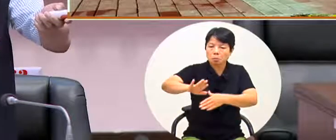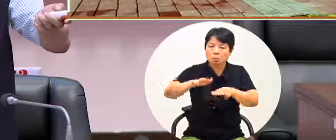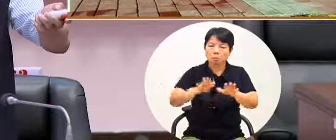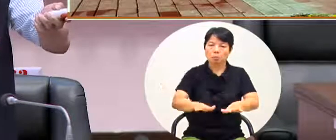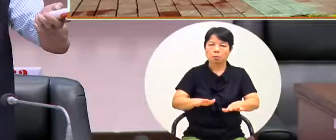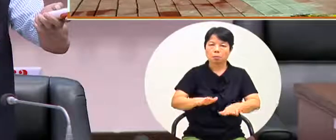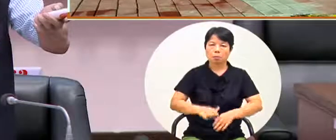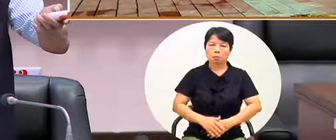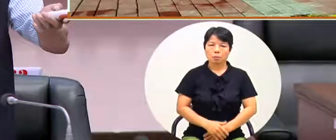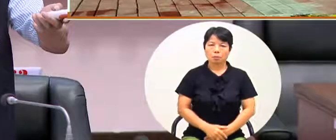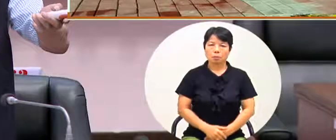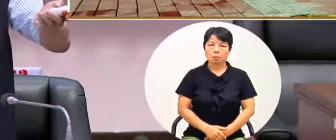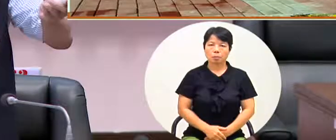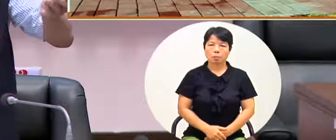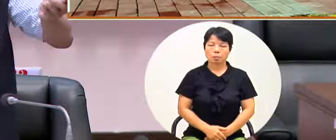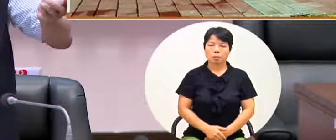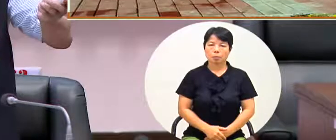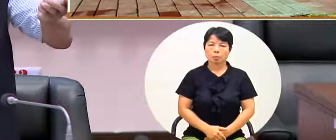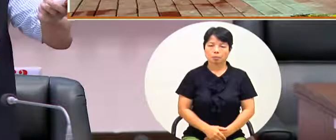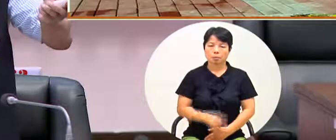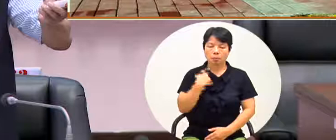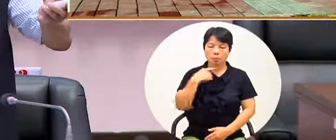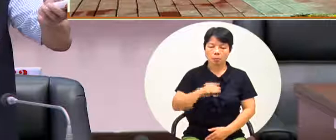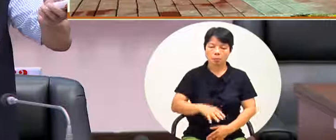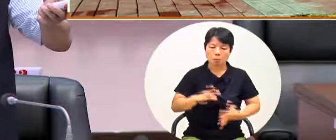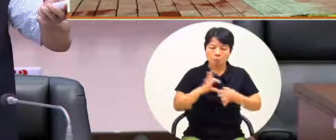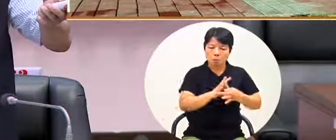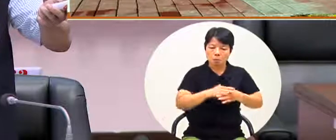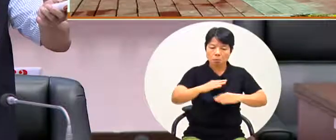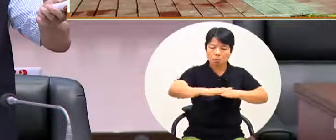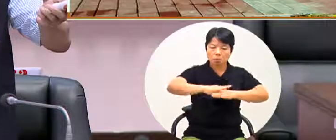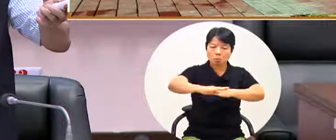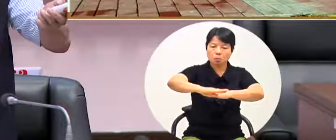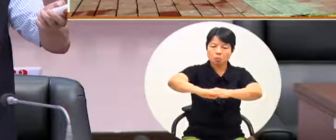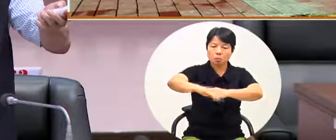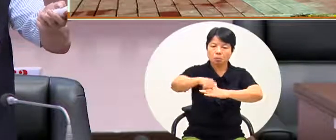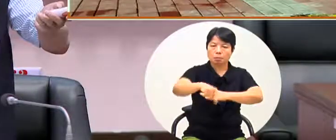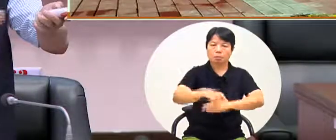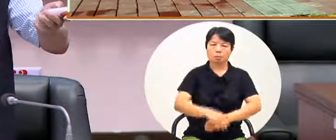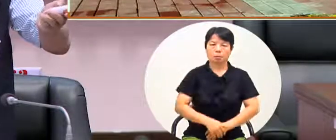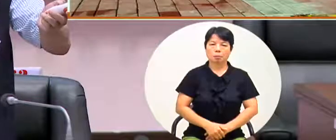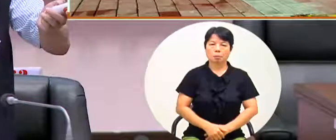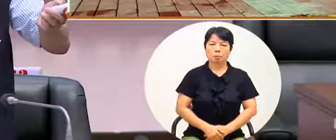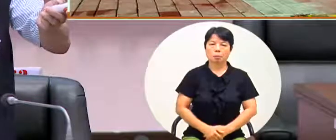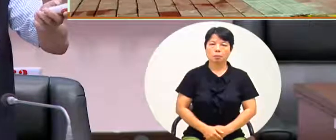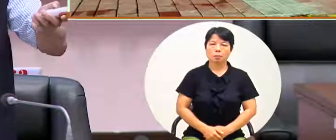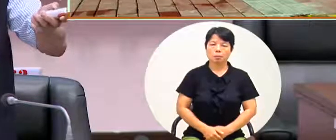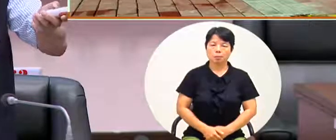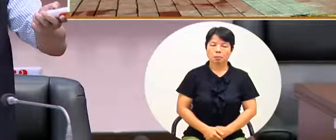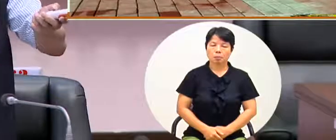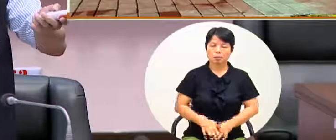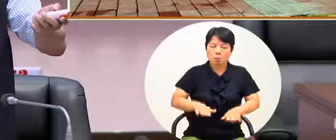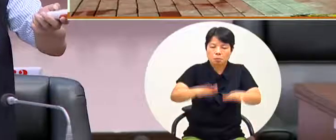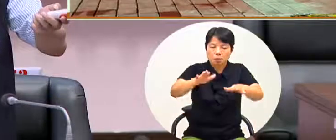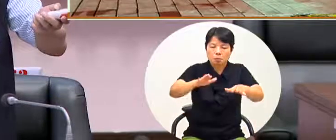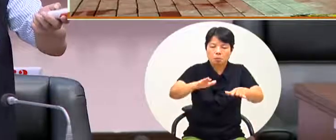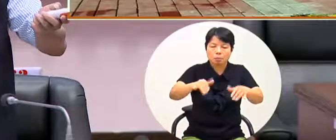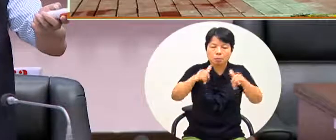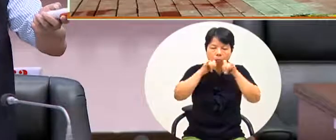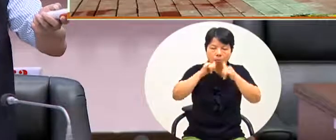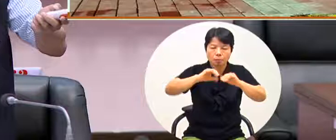是这个连锁村的这个部分啦吼，啊个这个对了，国中已经全部的这